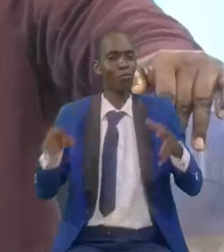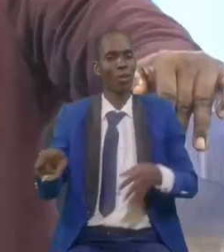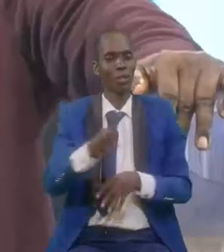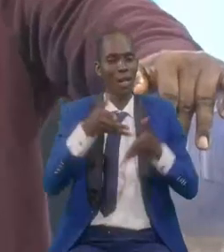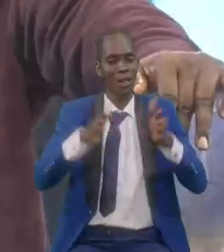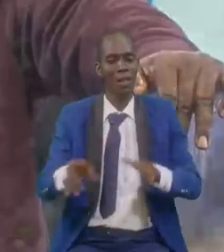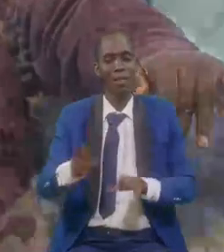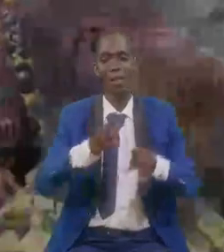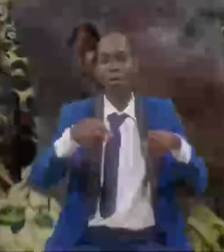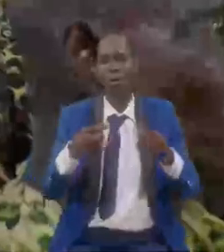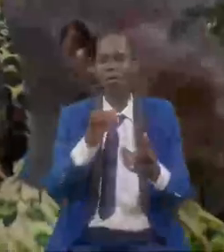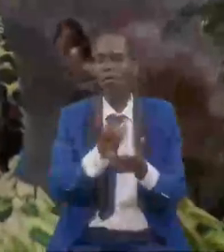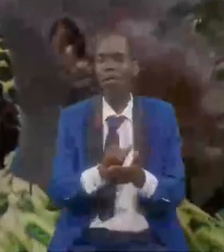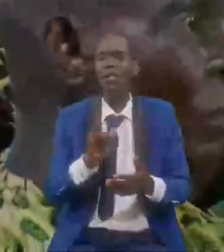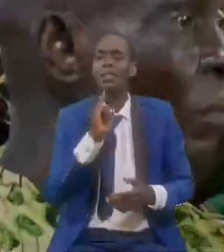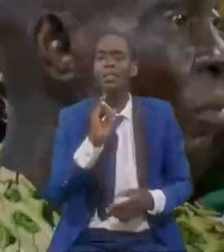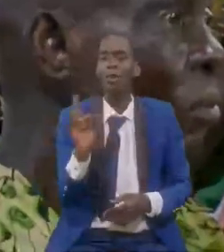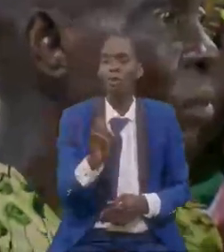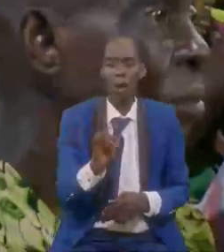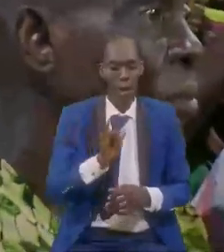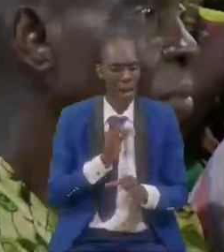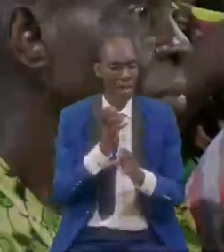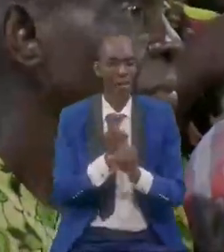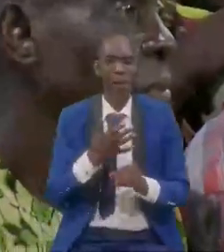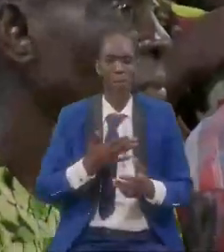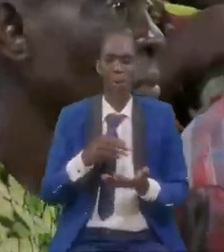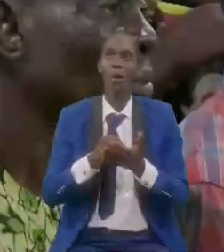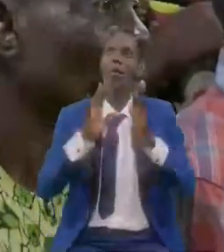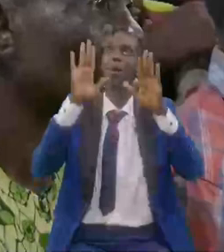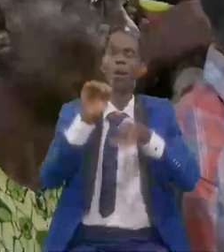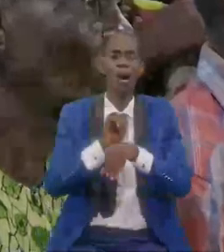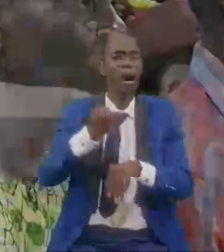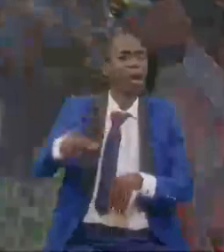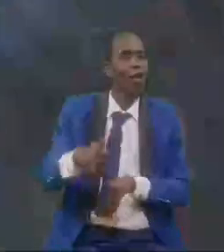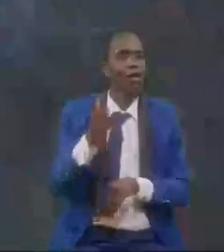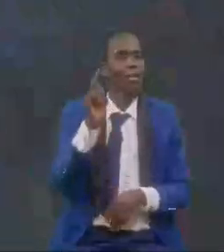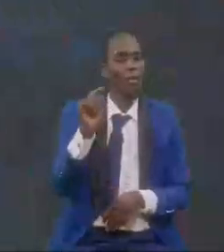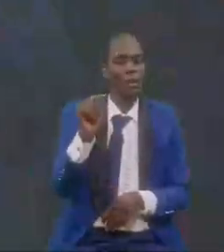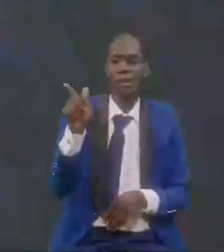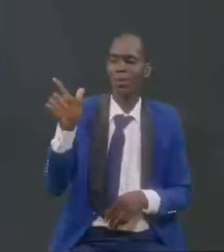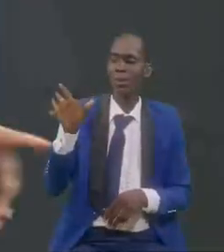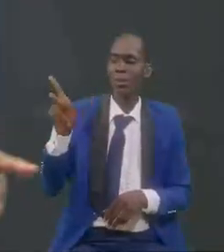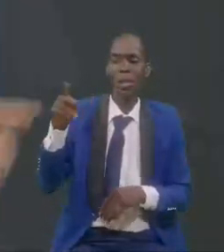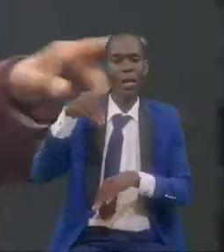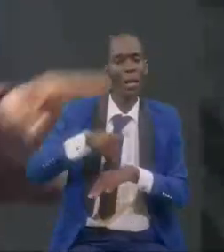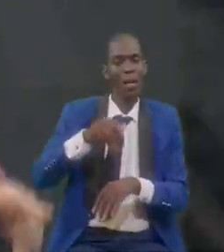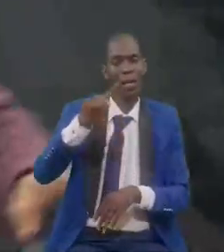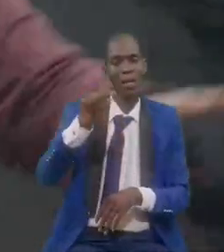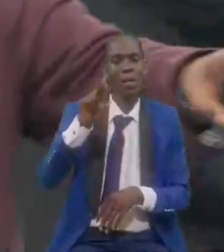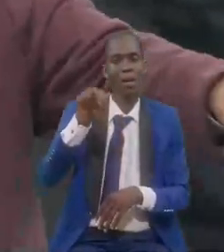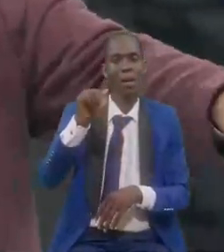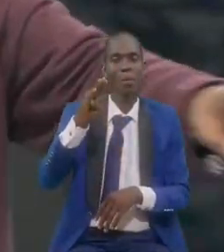et laissez-les aller. C'est en ce moment-là que j'ai eu mon miracle. Oh, et un autre vient. Oh, JCK de Taraba.